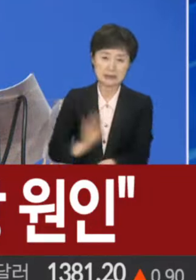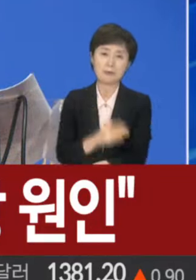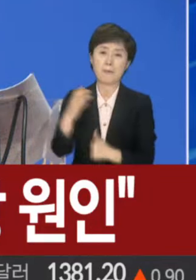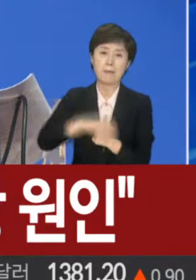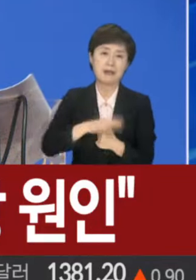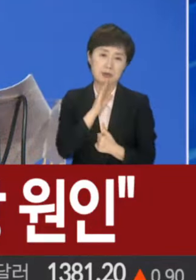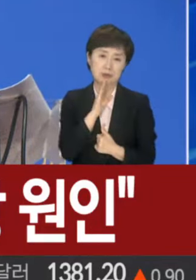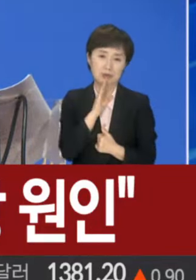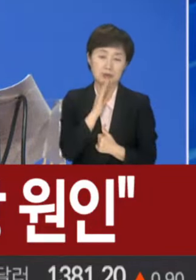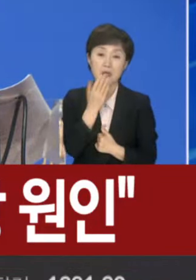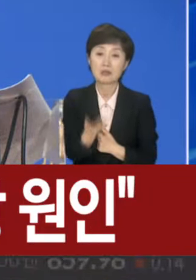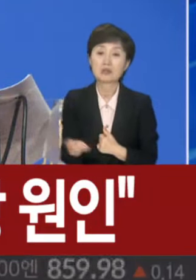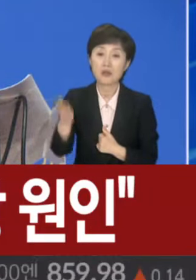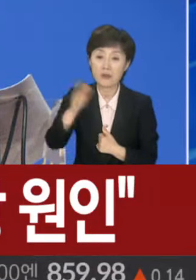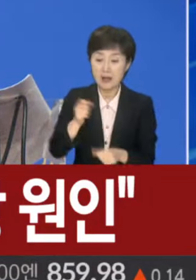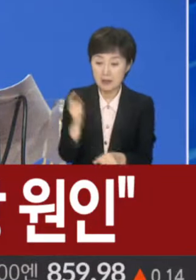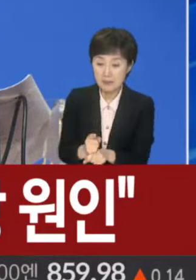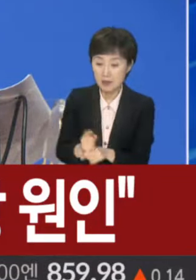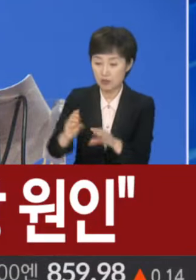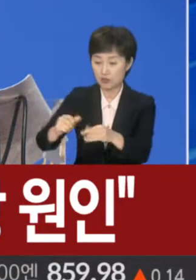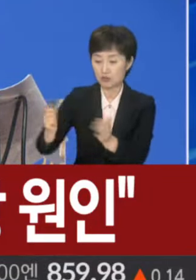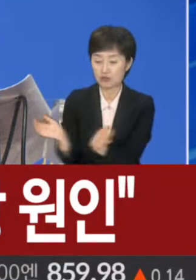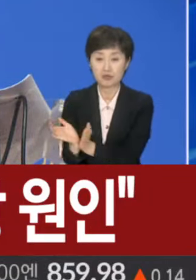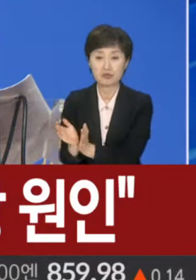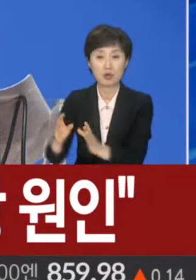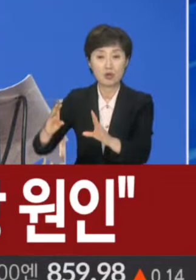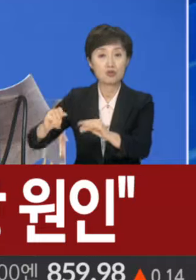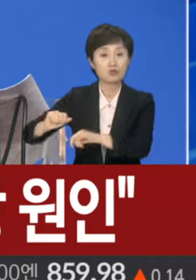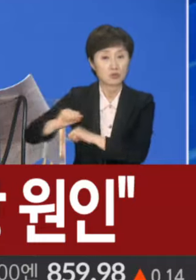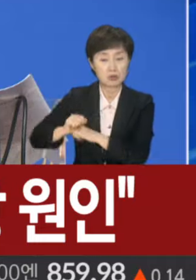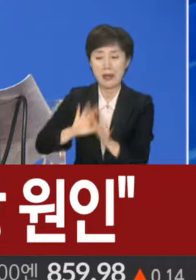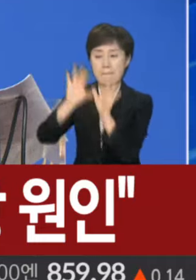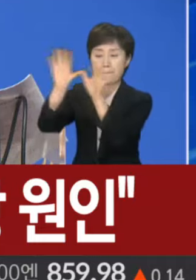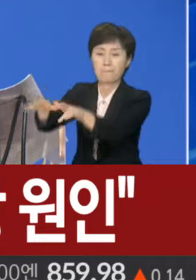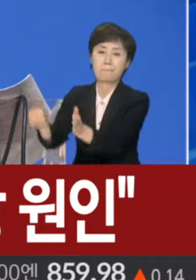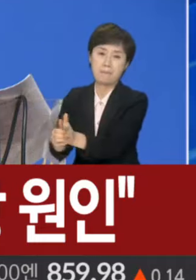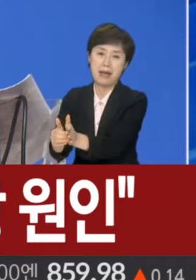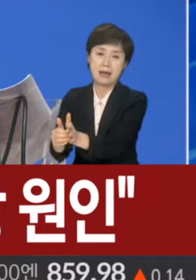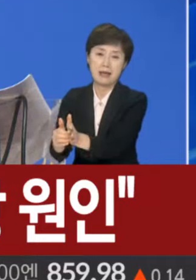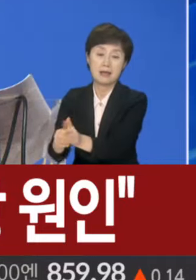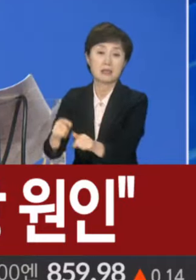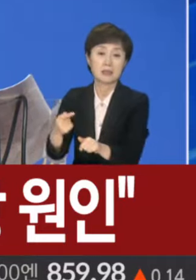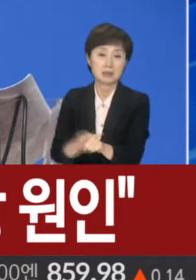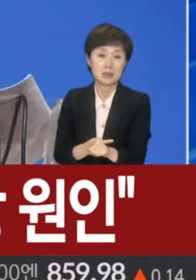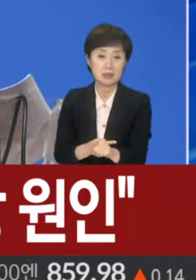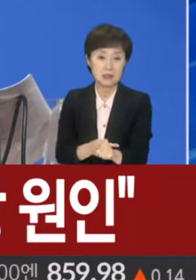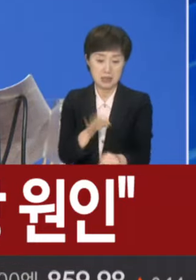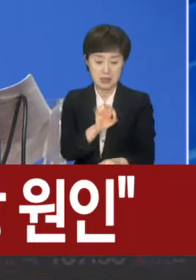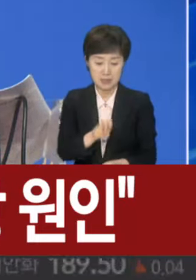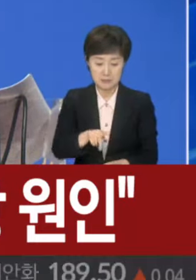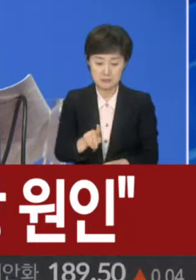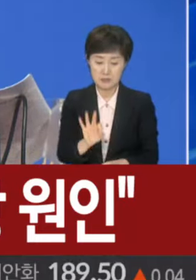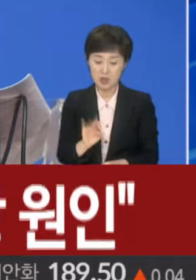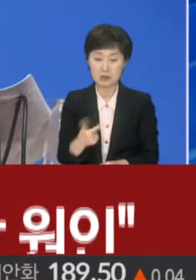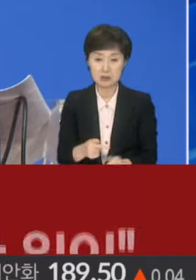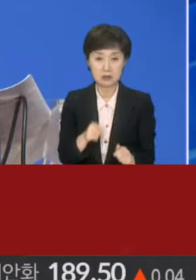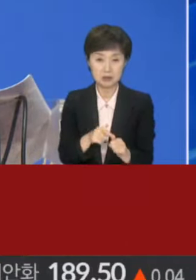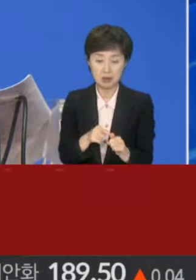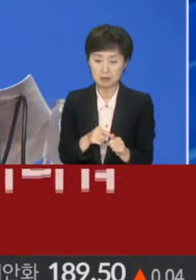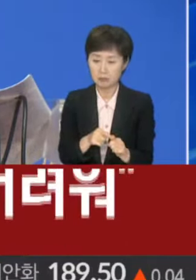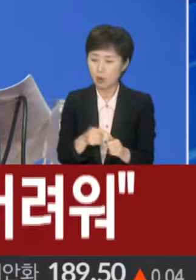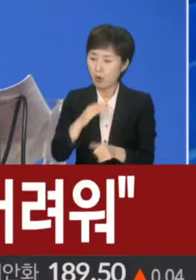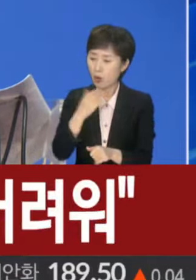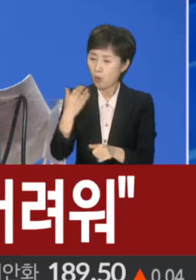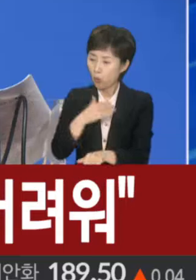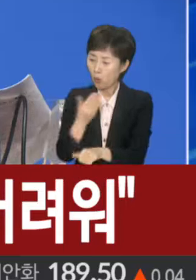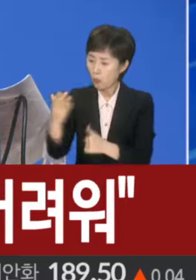쪽으로 넘어간 상황이기 때문에 그 사고 당시에 임성근 사단장이 실질적인 직권, 남용할 직권이 없었다라고 봐서